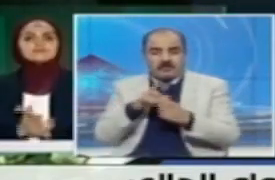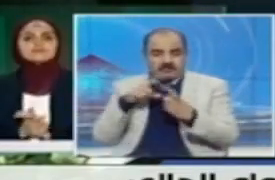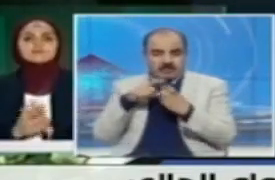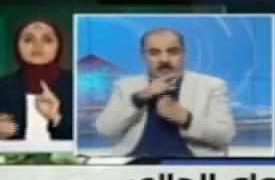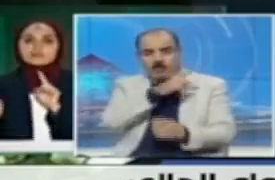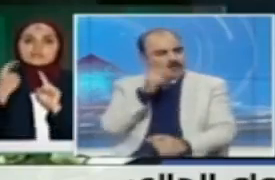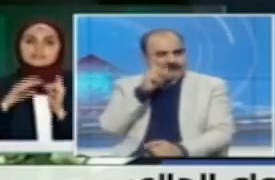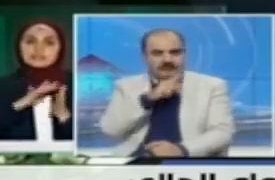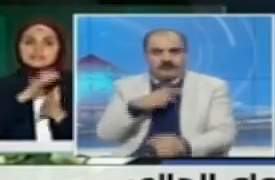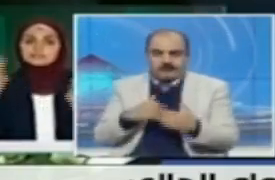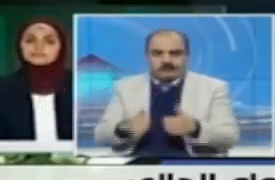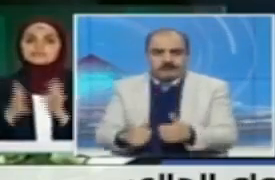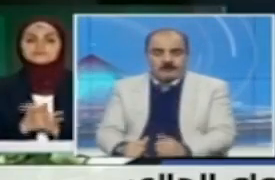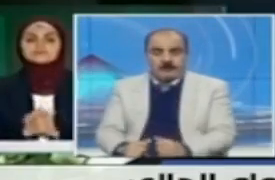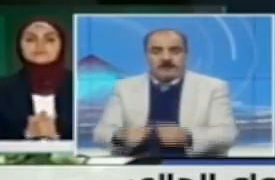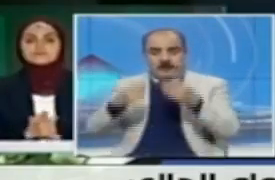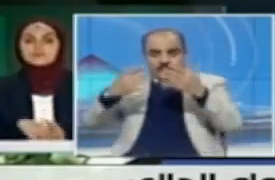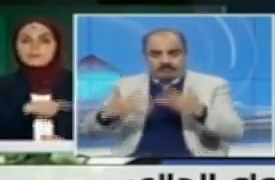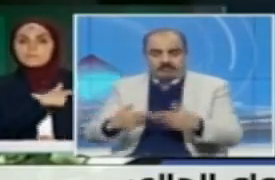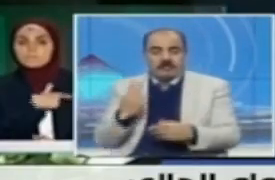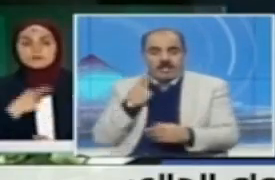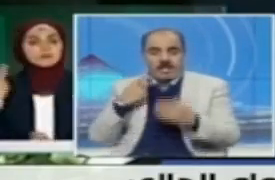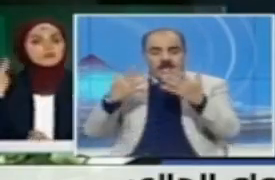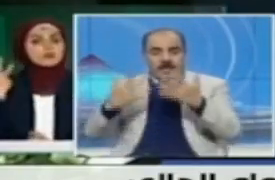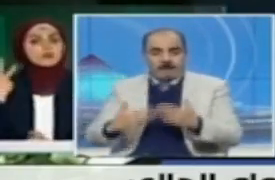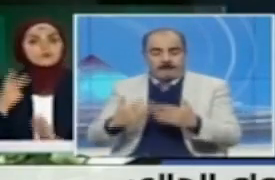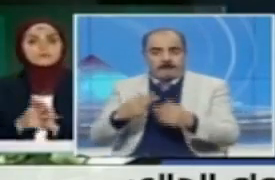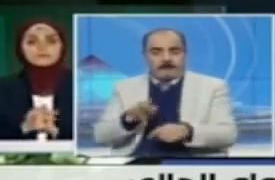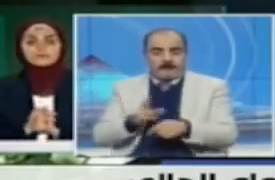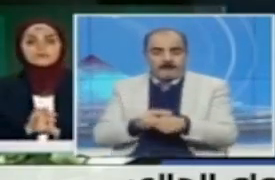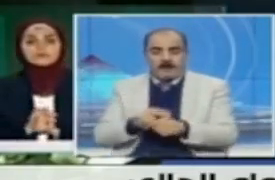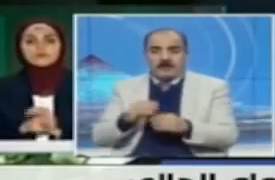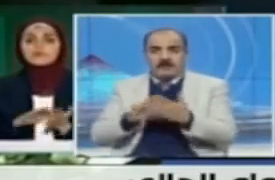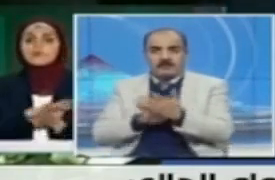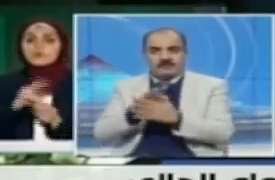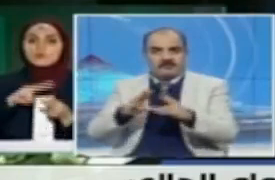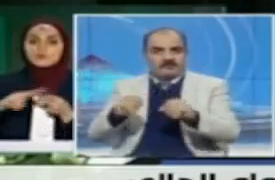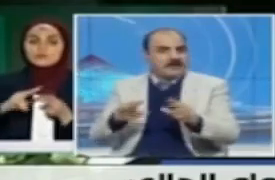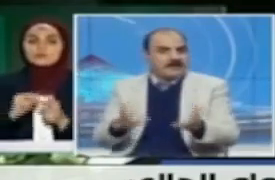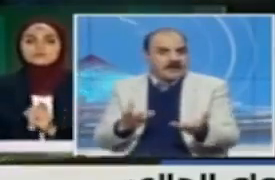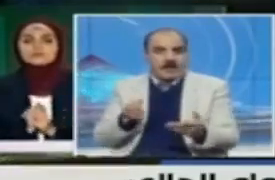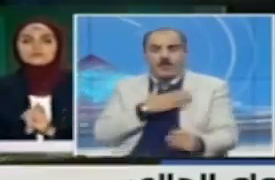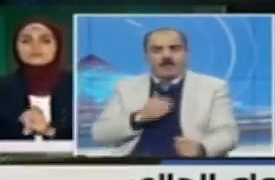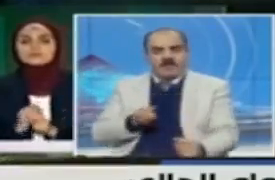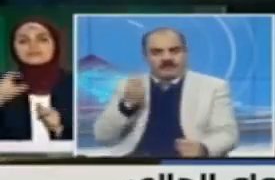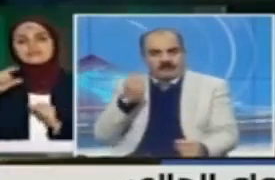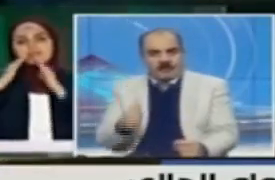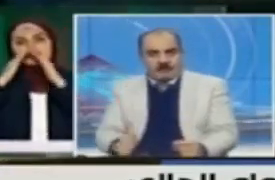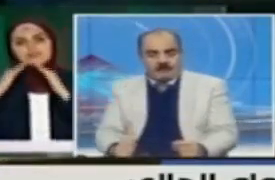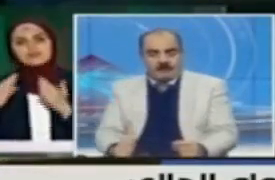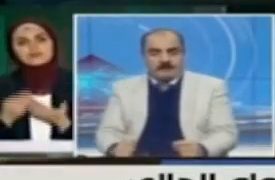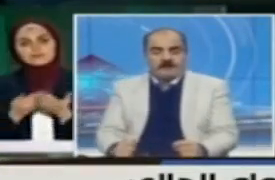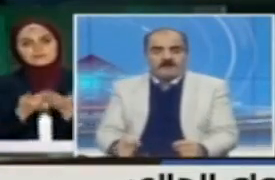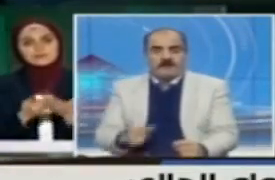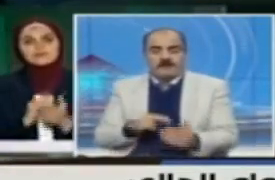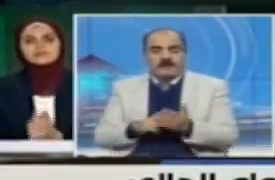أكتر من غيرنا. البيانات والأرقام وحتى الحلول بتبقى مطروحة من الدولة، وبالتالي أي اجتهاد